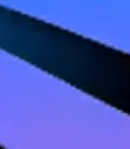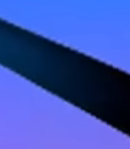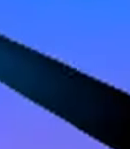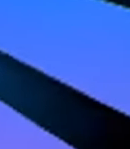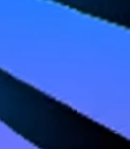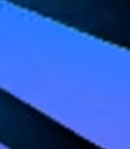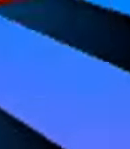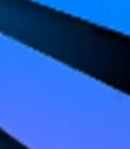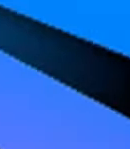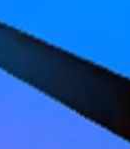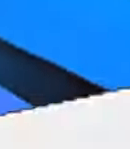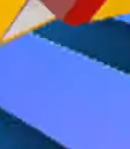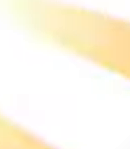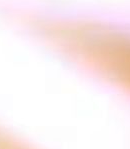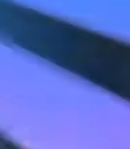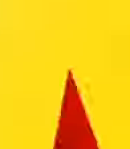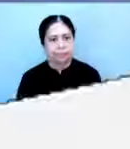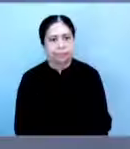e